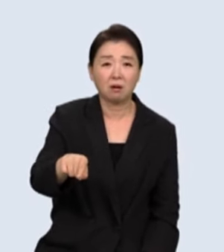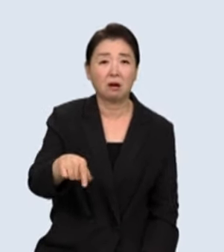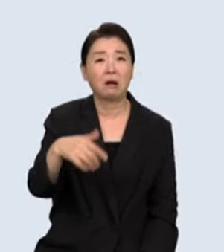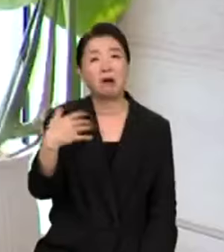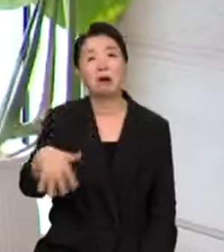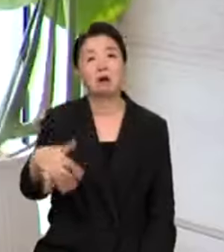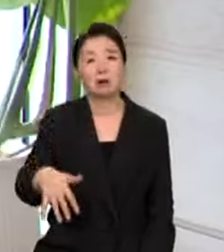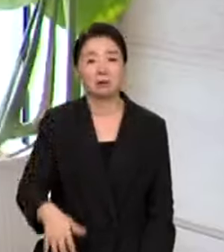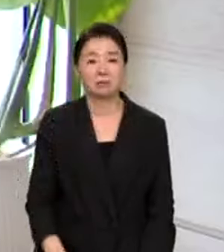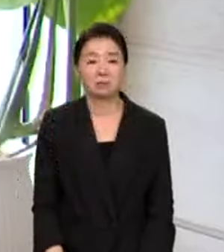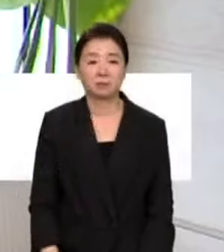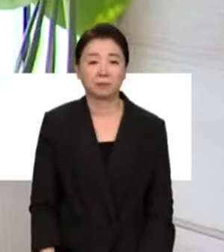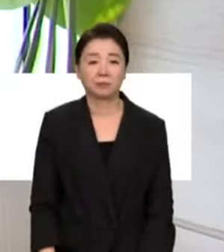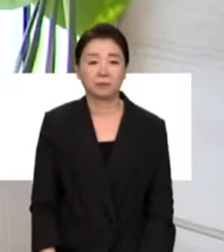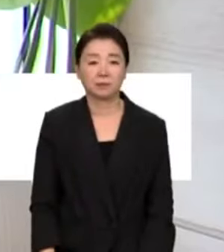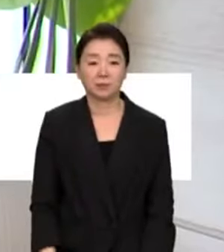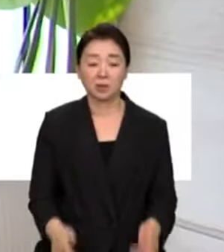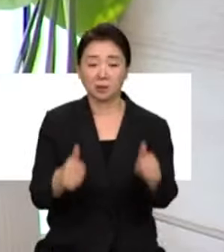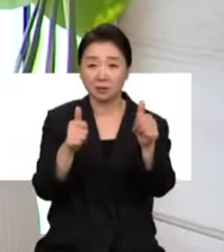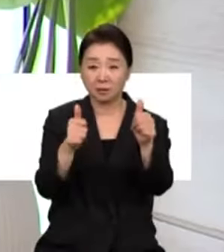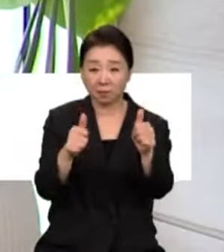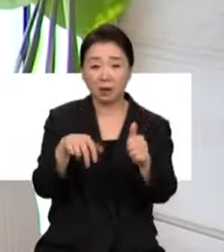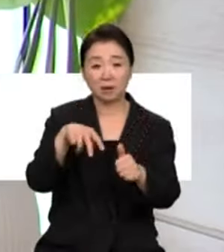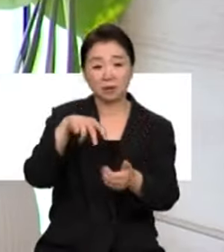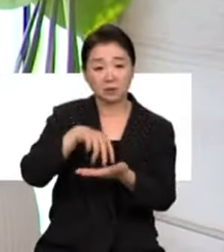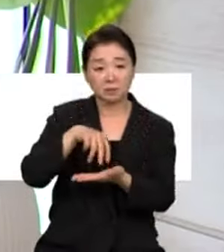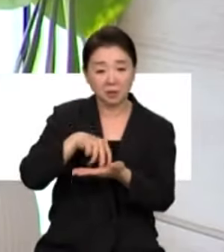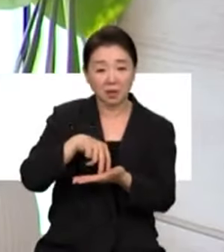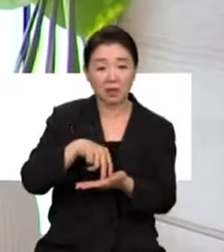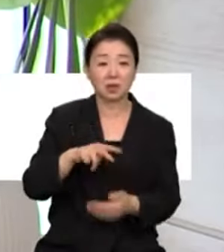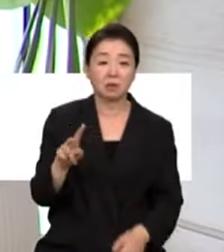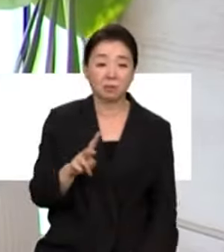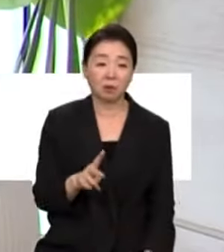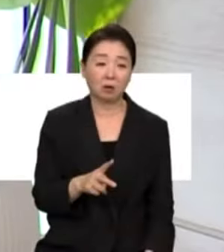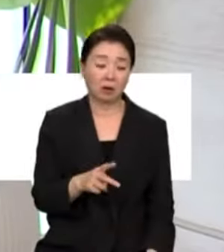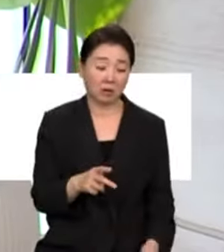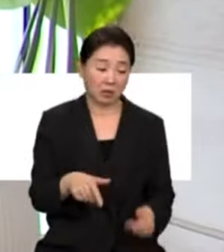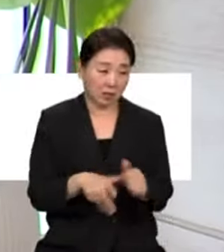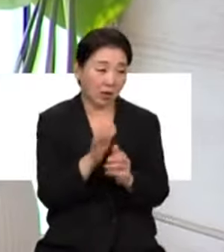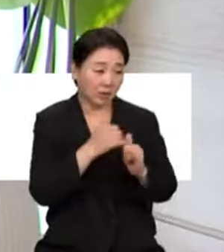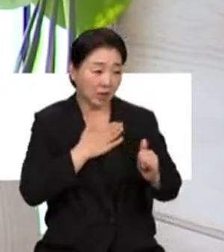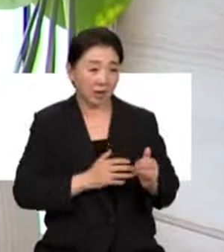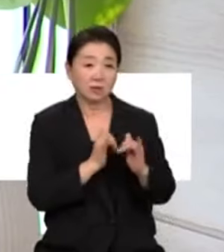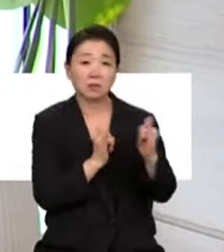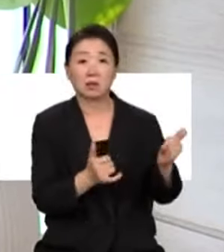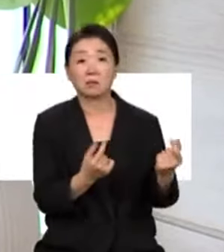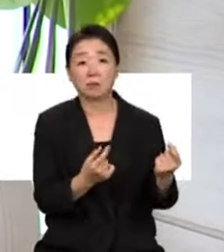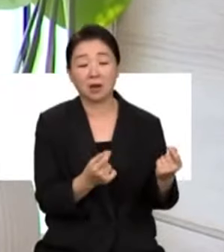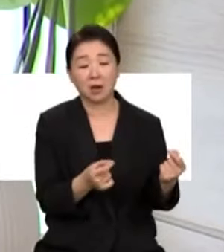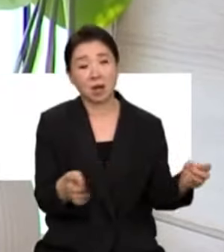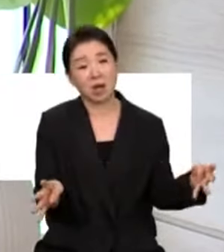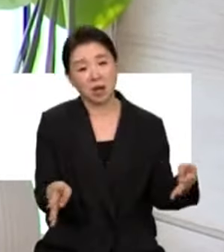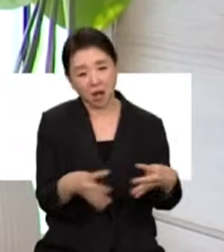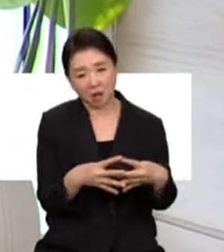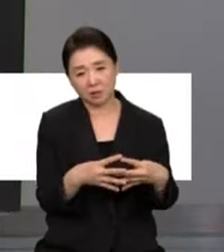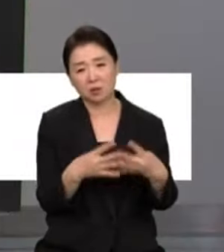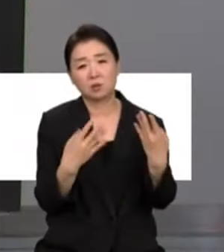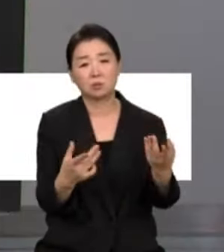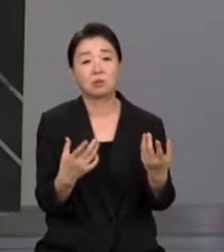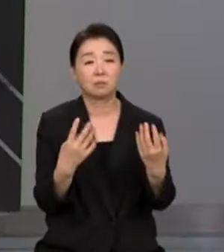떨어집니다 재판부에서도 이제 사실 지인이 가해자가 지인인 경우가 많아서 합의를 해 주는 경우가